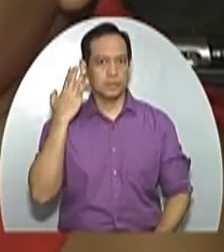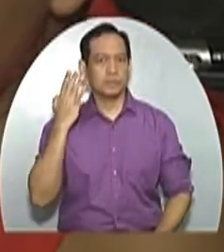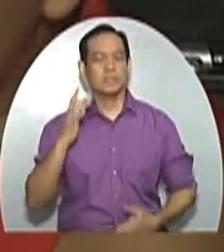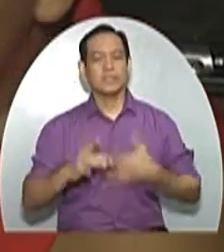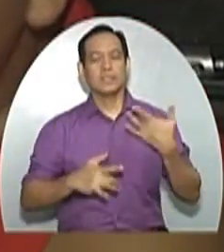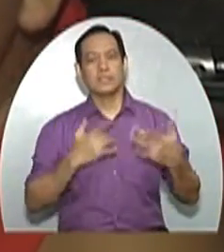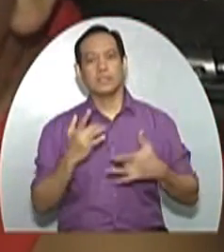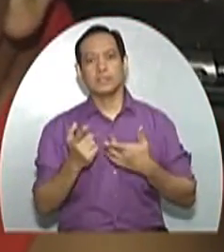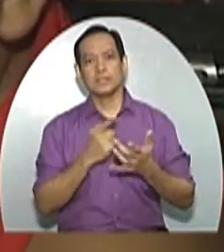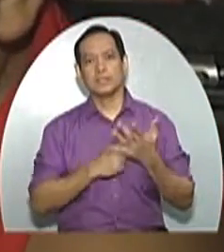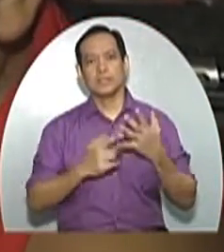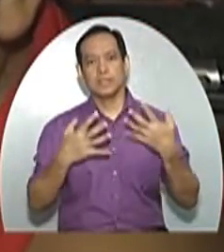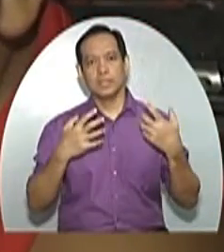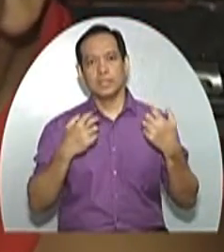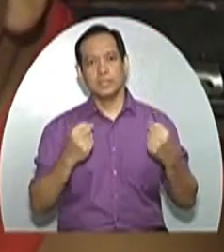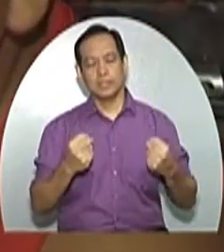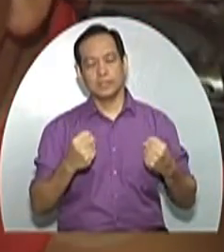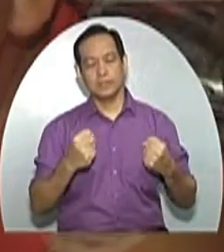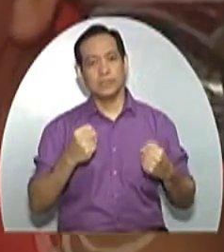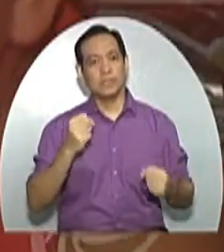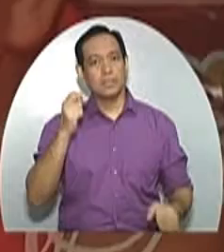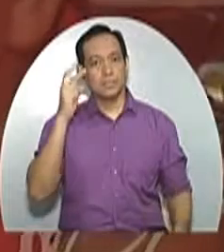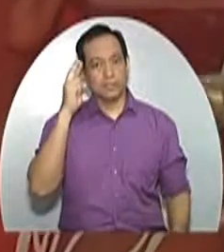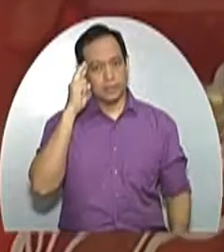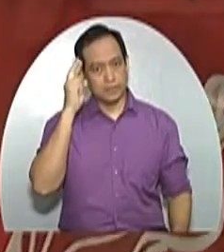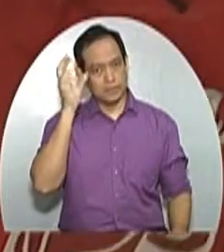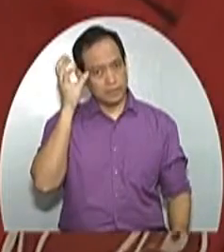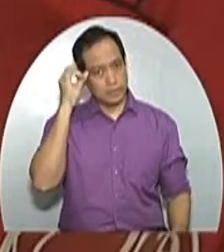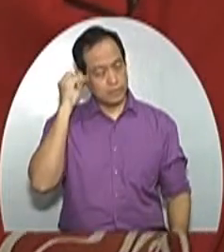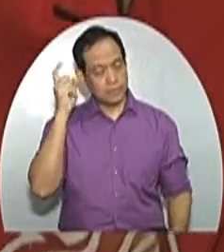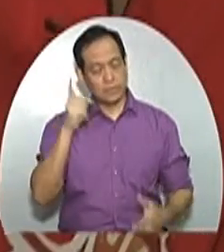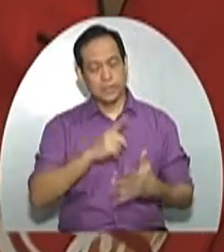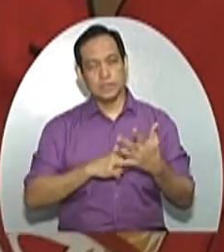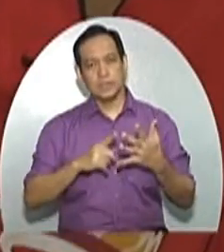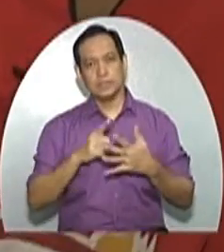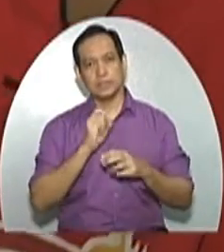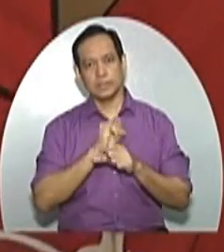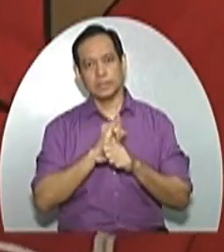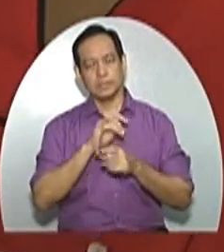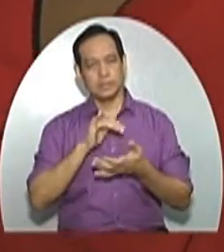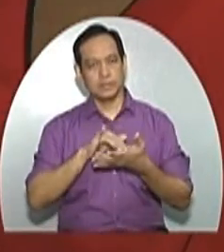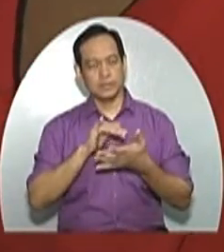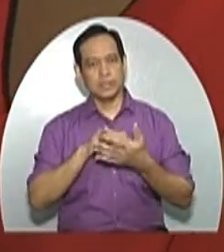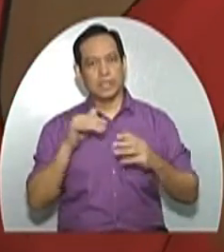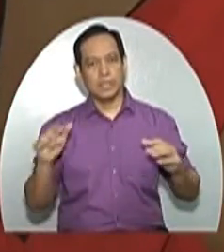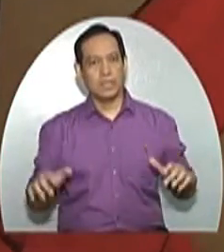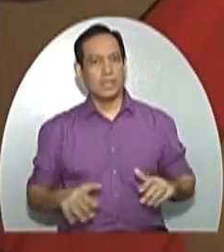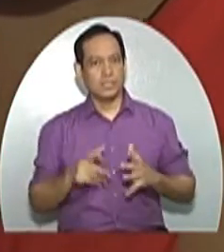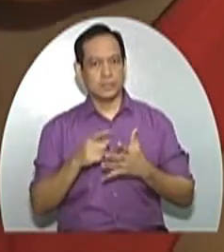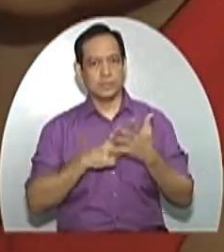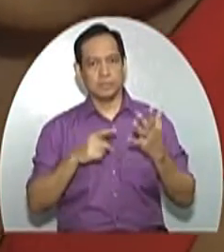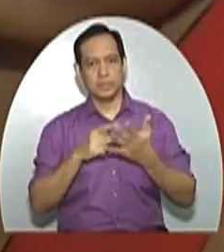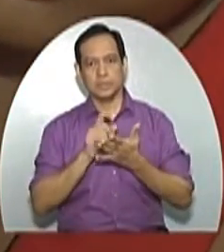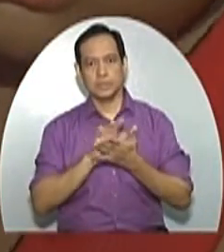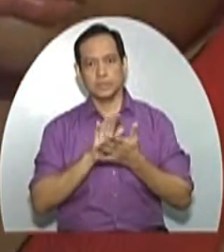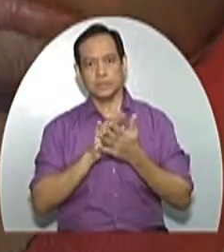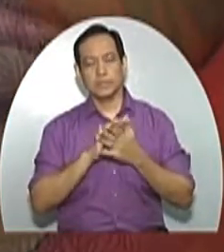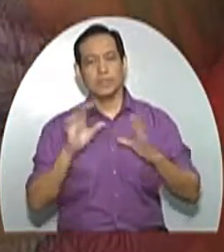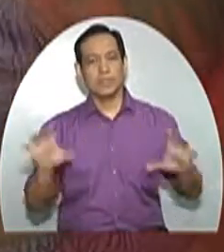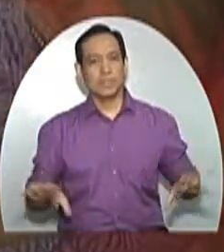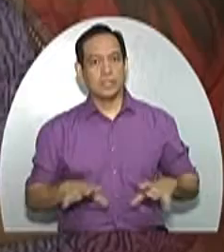Dating masigla at malakas si Ramon Contreras Jr., masipag siya mag-aral, aktibo siya noon sa kanilang mga school